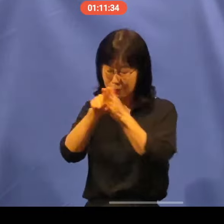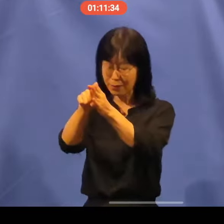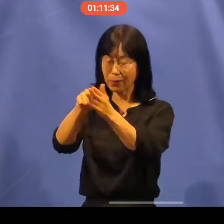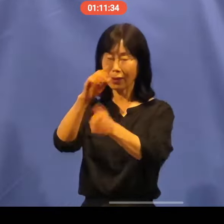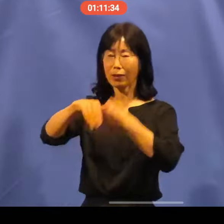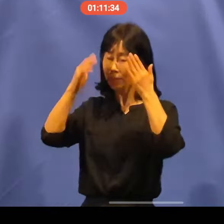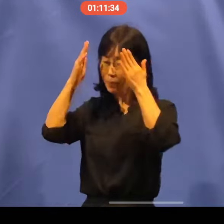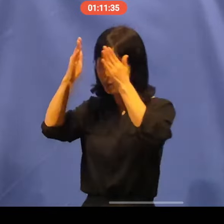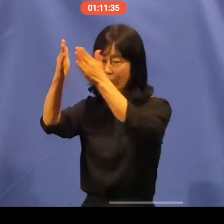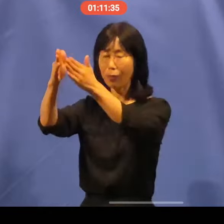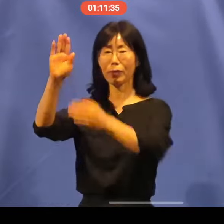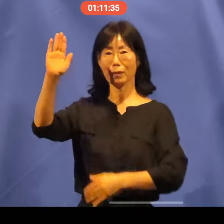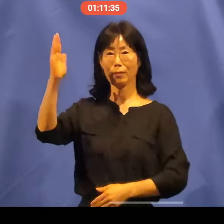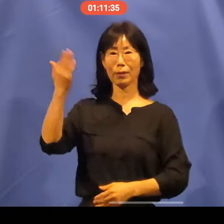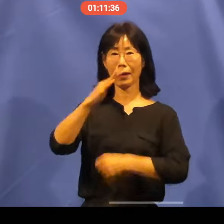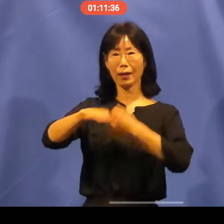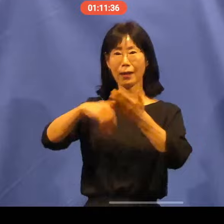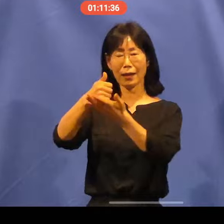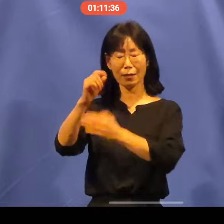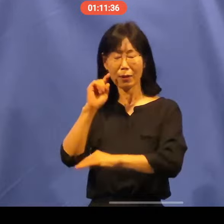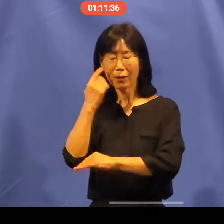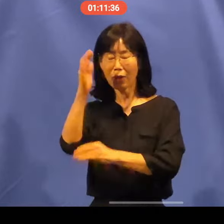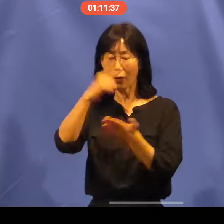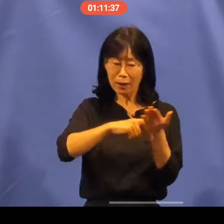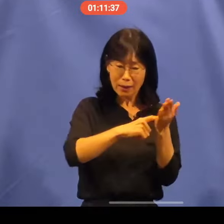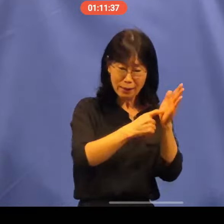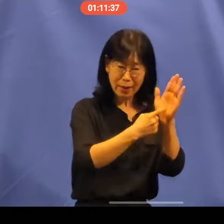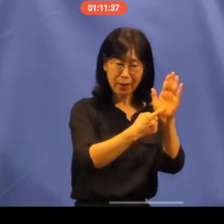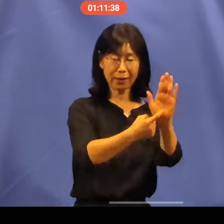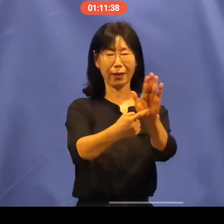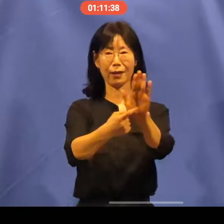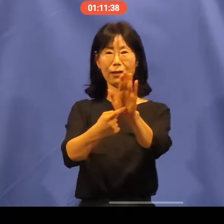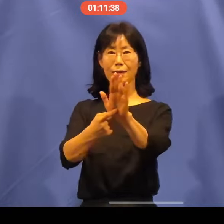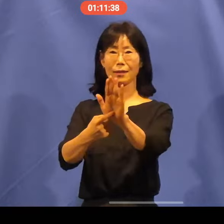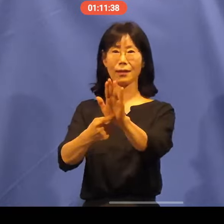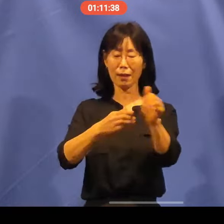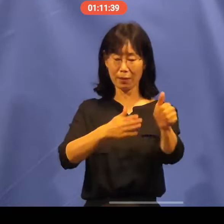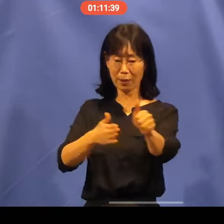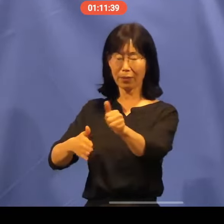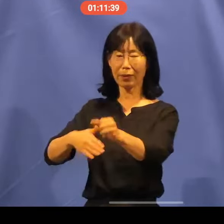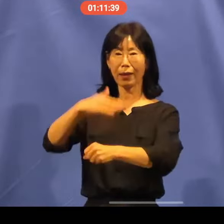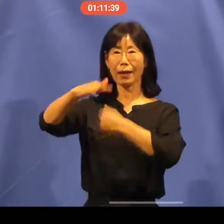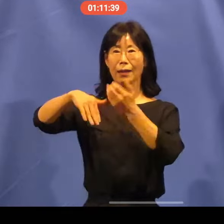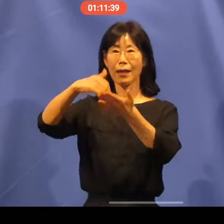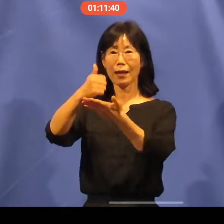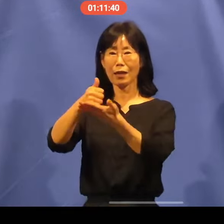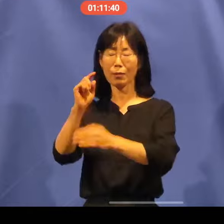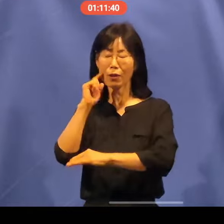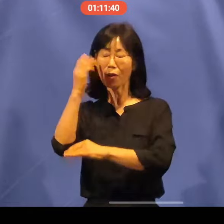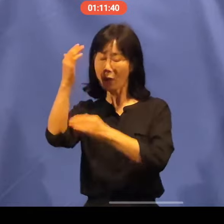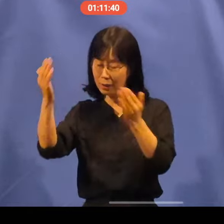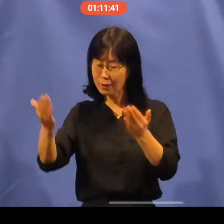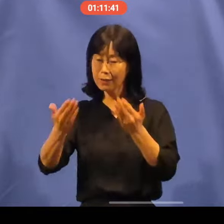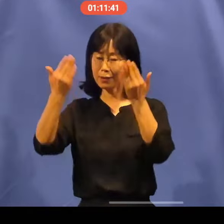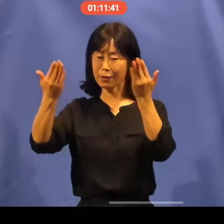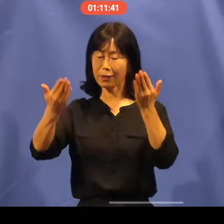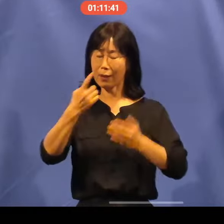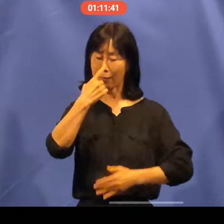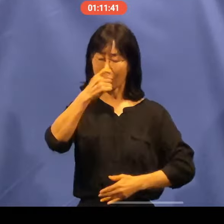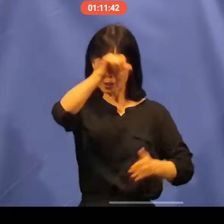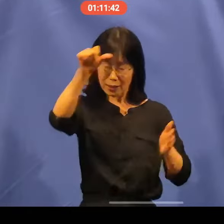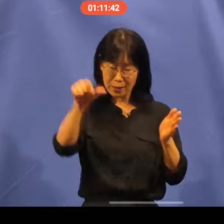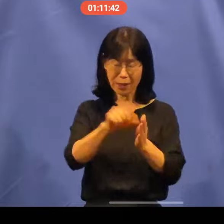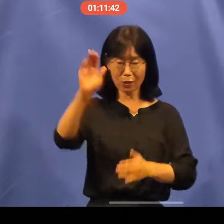것입니다. 우리를 통한 하나님의 영광을 드러내는 아무도 감당할 수 없는 멋진 인생으로 우리를 사용해 주실